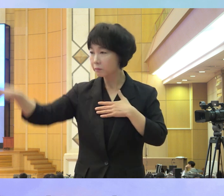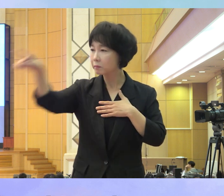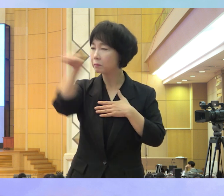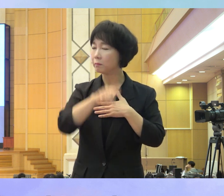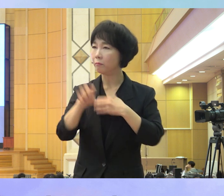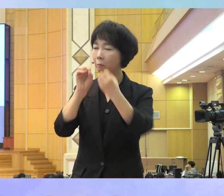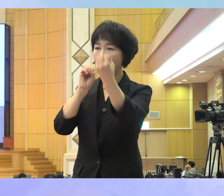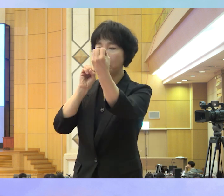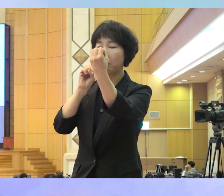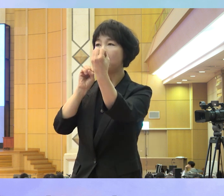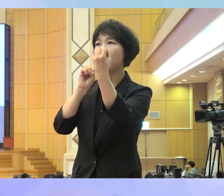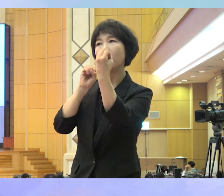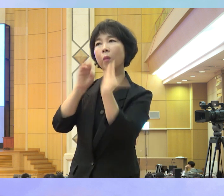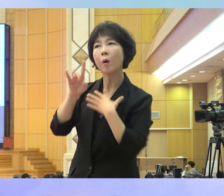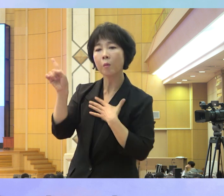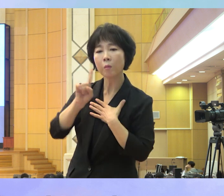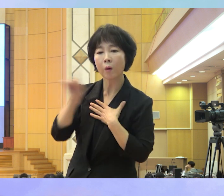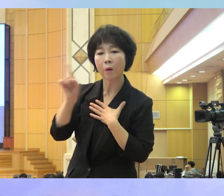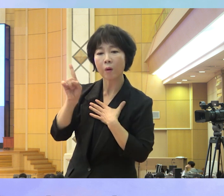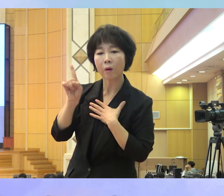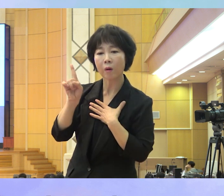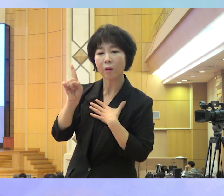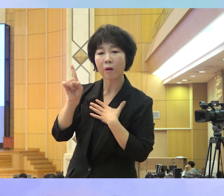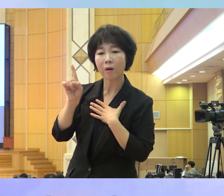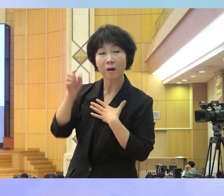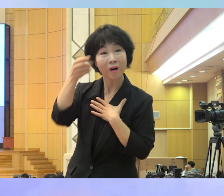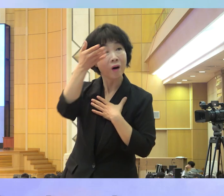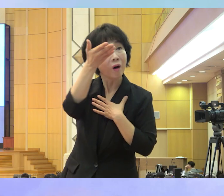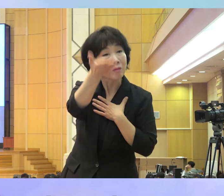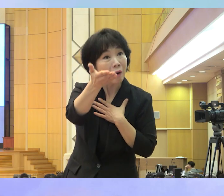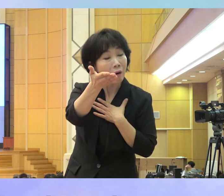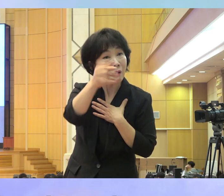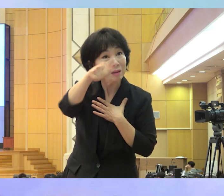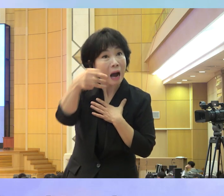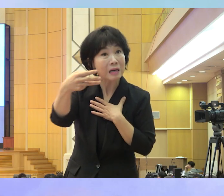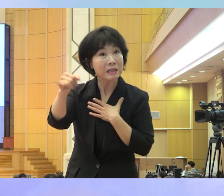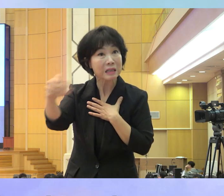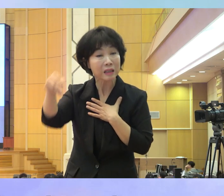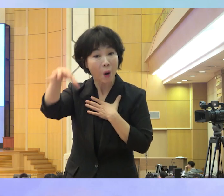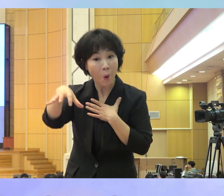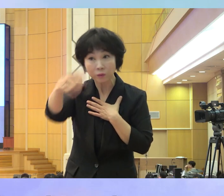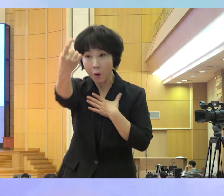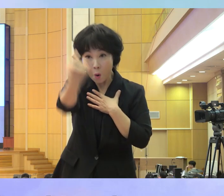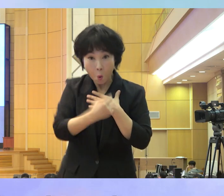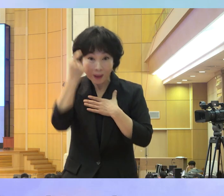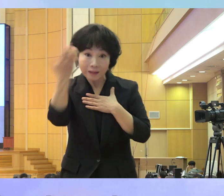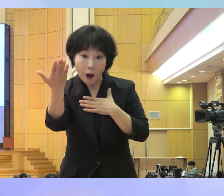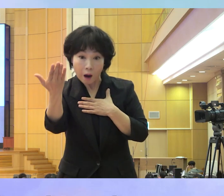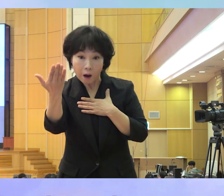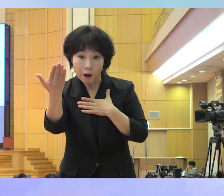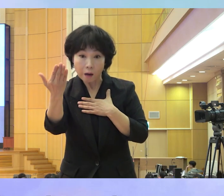시작. 그들이 대답하여 이르되 너도 갈릴리에서 왔느냐?